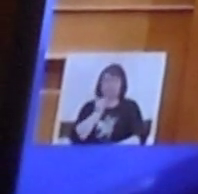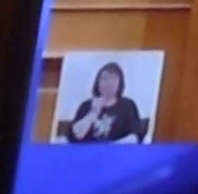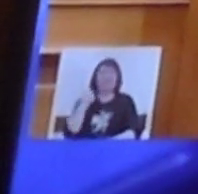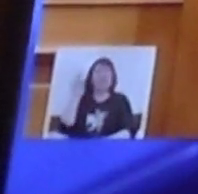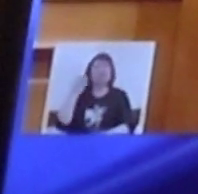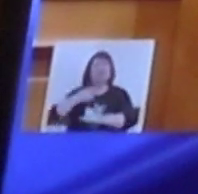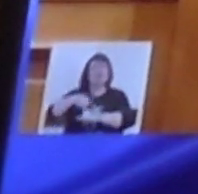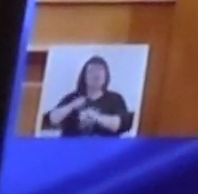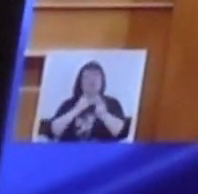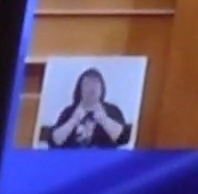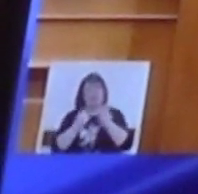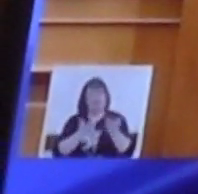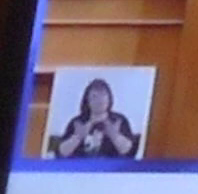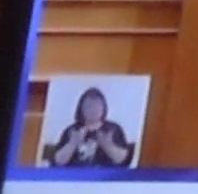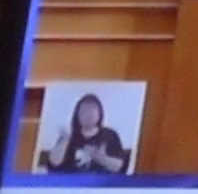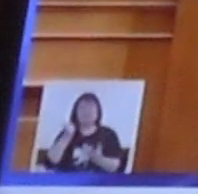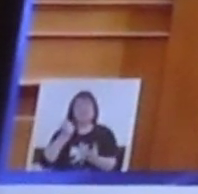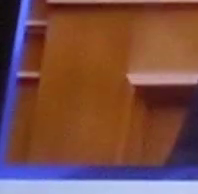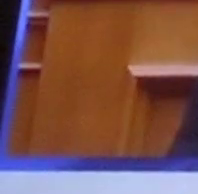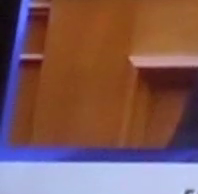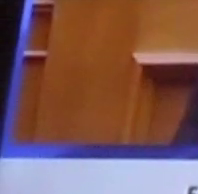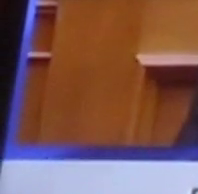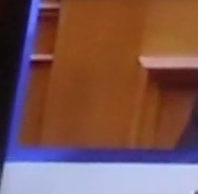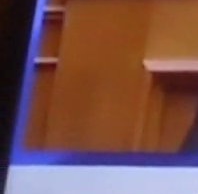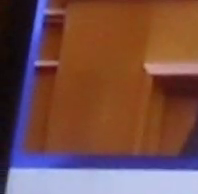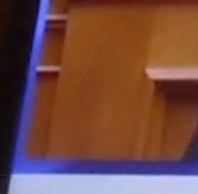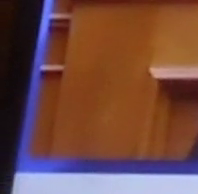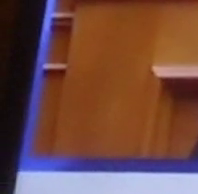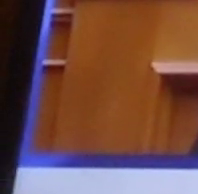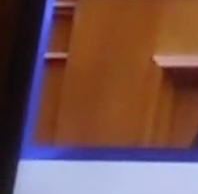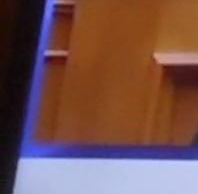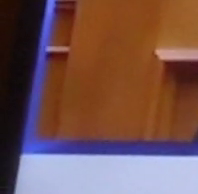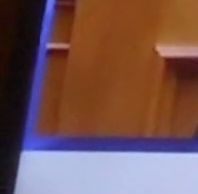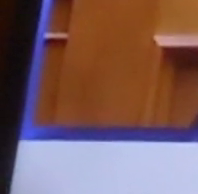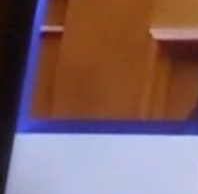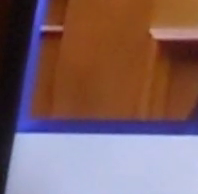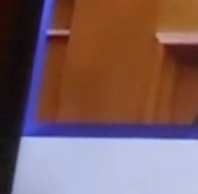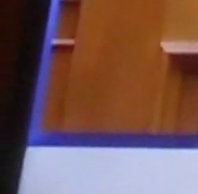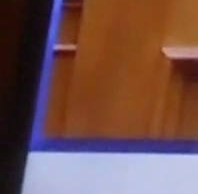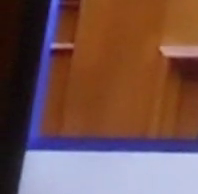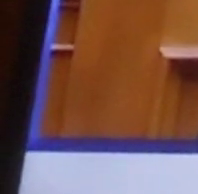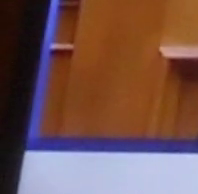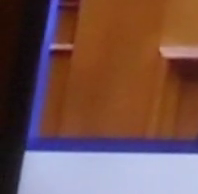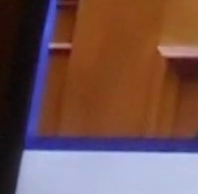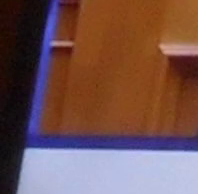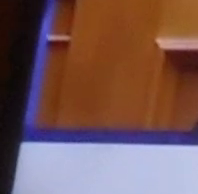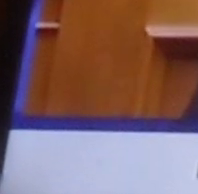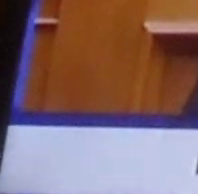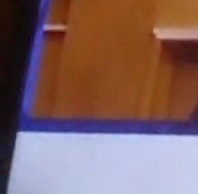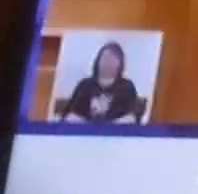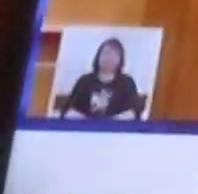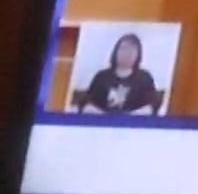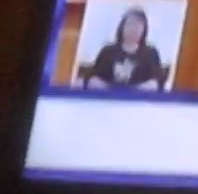βγουν τα πόθενές και σε λίγο, γιατί κάποιοι εξ αυτών θα αναγκαστούν να κάνουν πόθενές και θα διαπιστώσει, Αντρέα Καψαμπέλη, κύριε